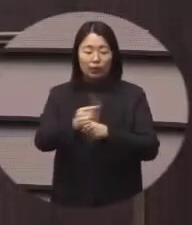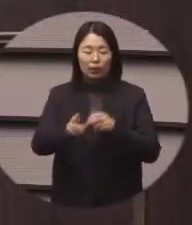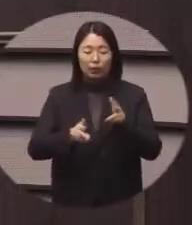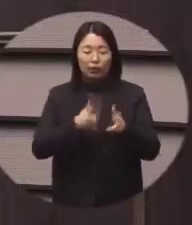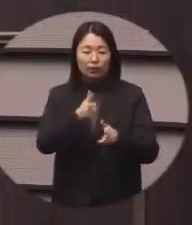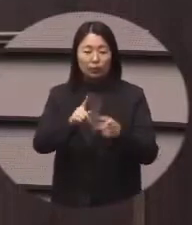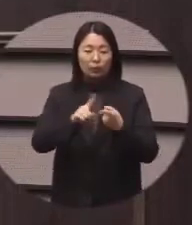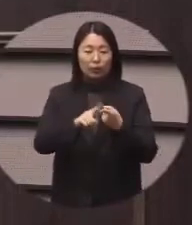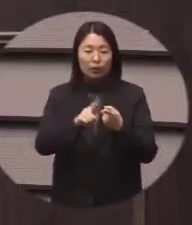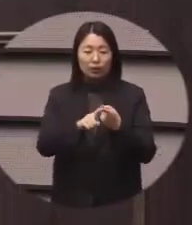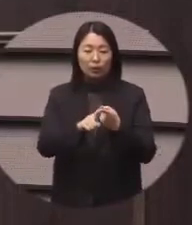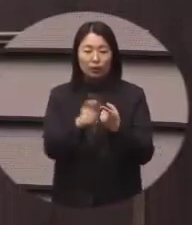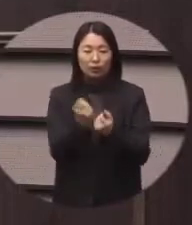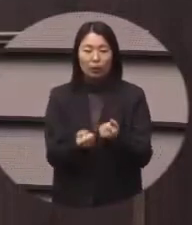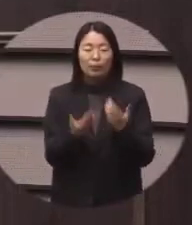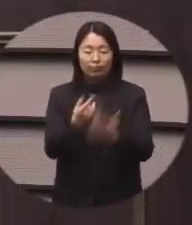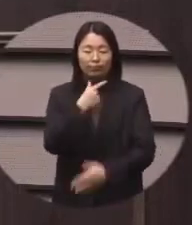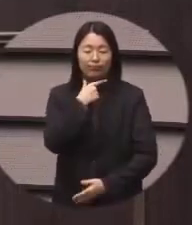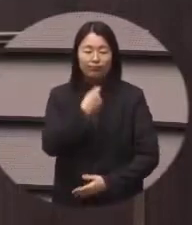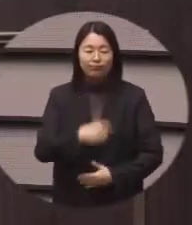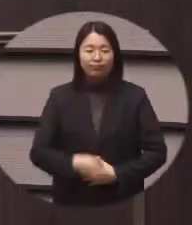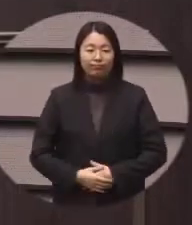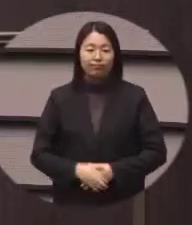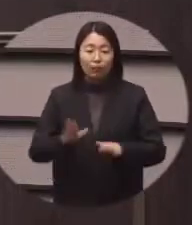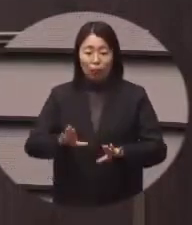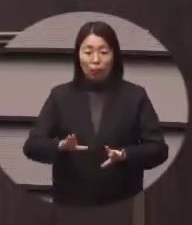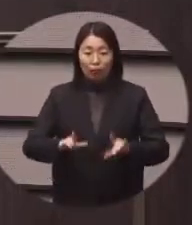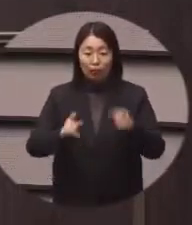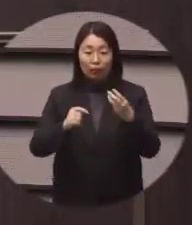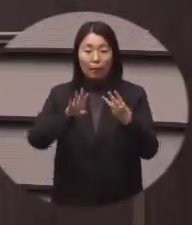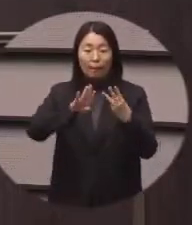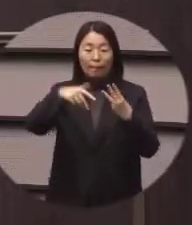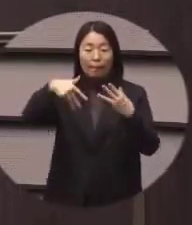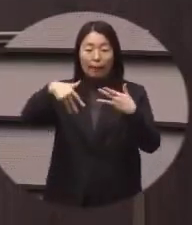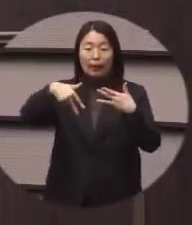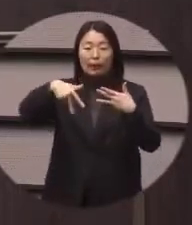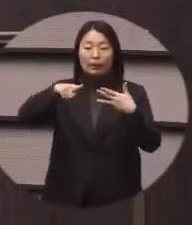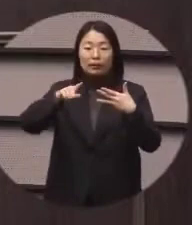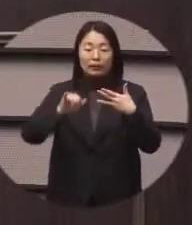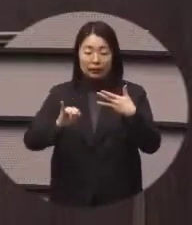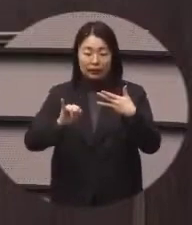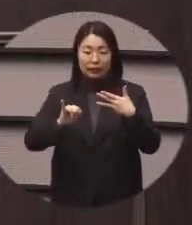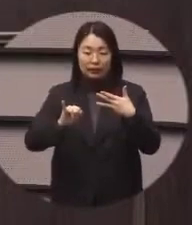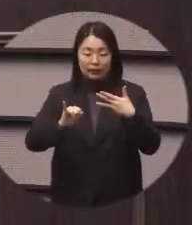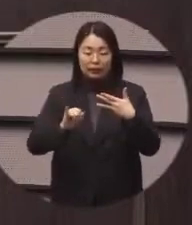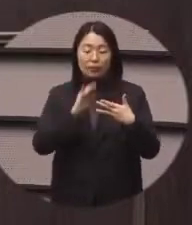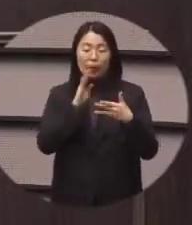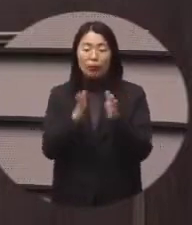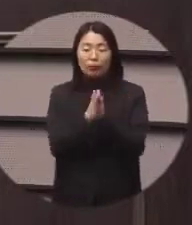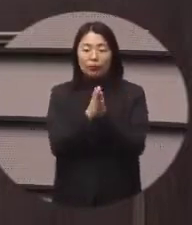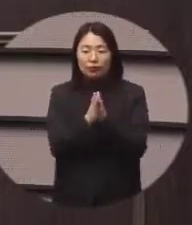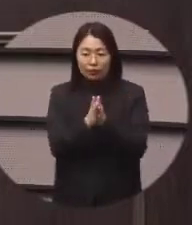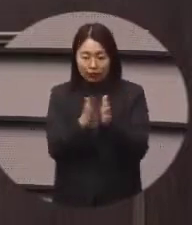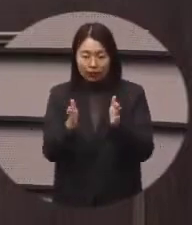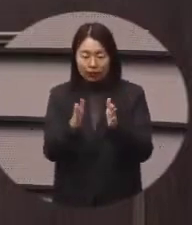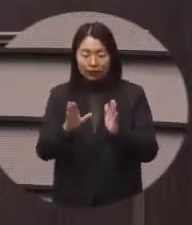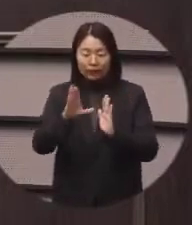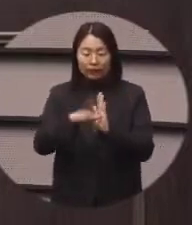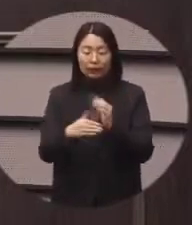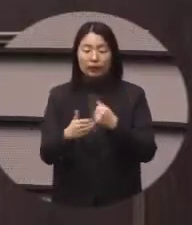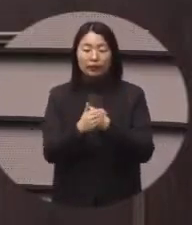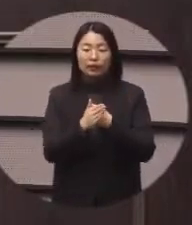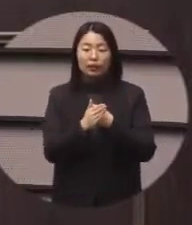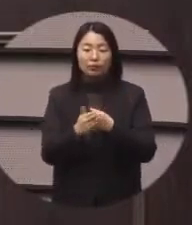대해 설명드리고자 합니다. 올 한해는 민선 8기를 본격화하는 시점으로 행정변화의 새 기틀